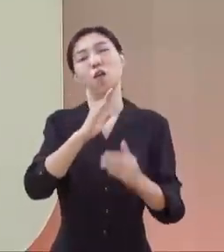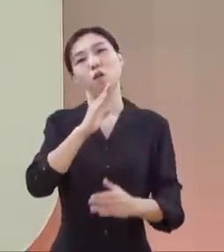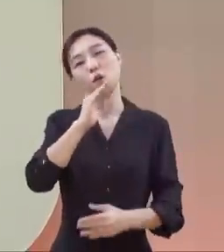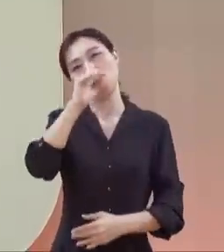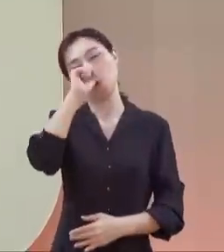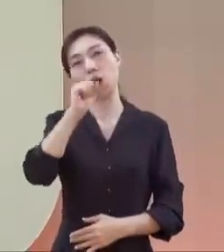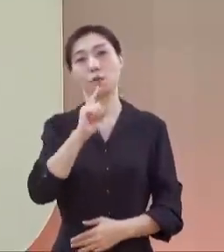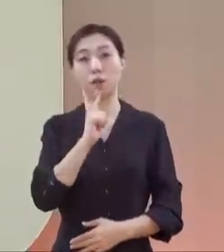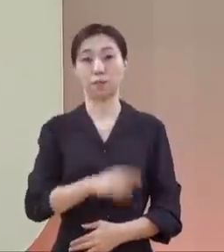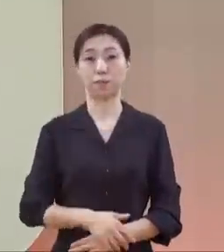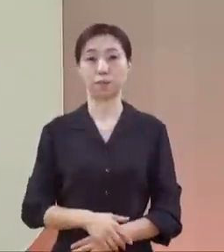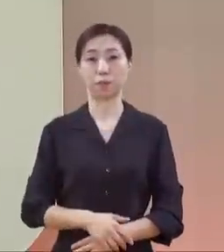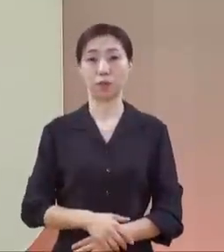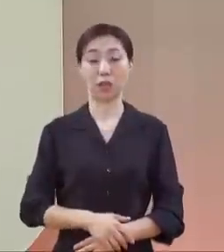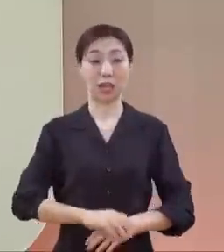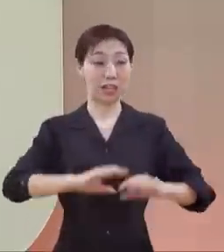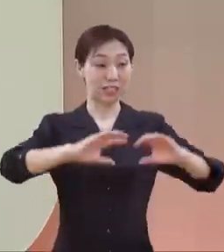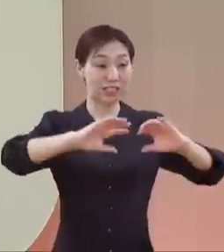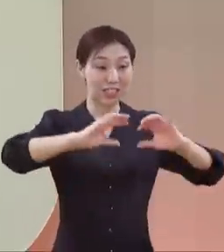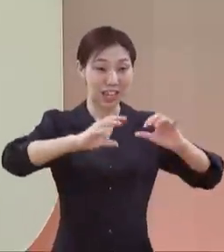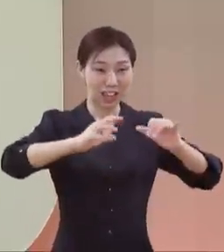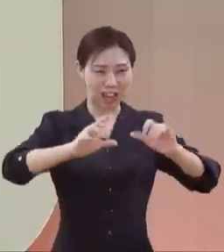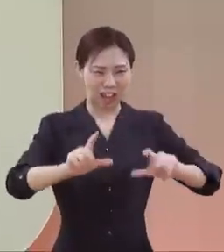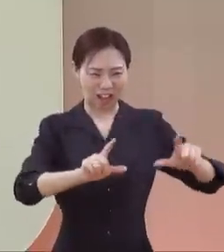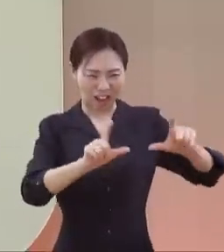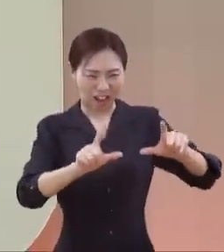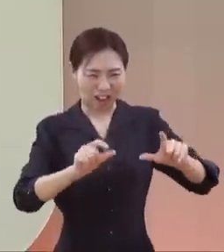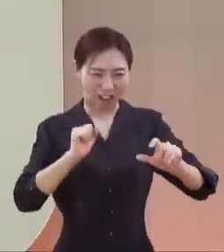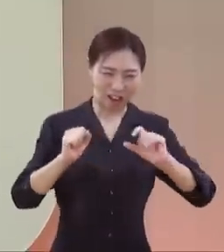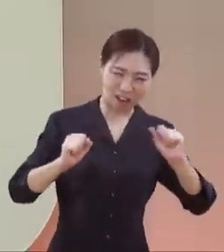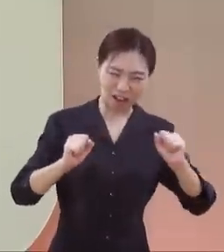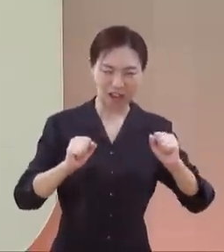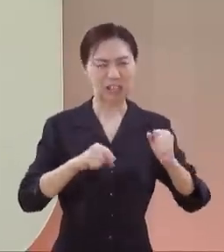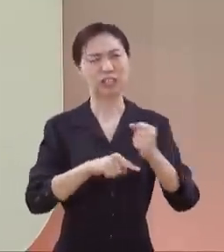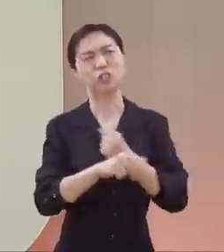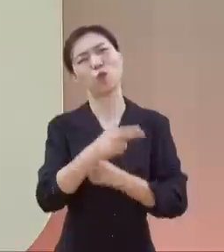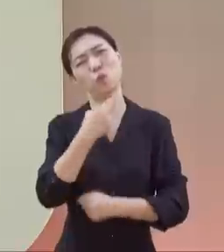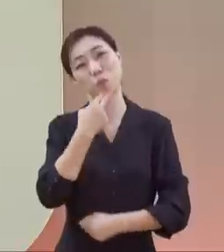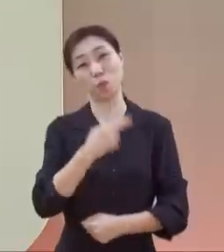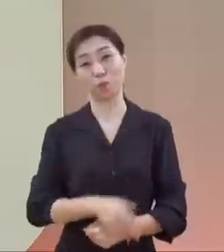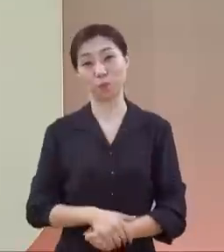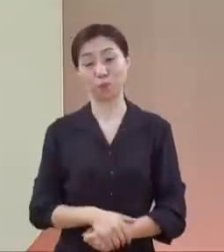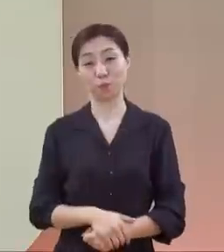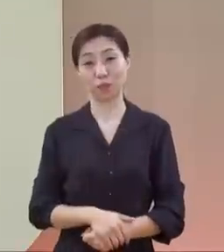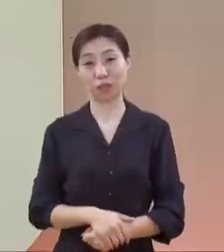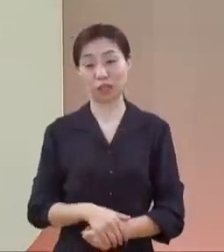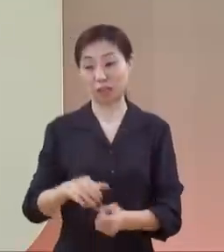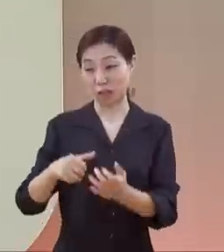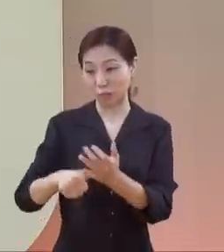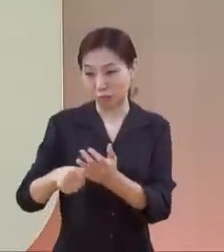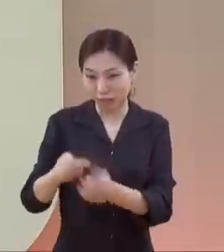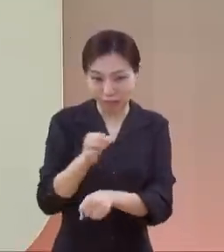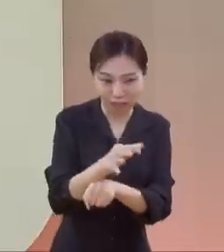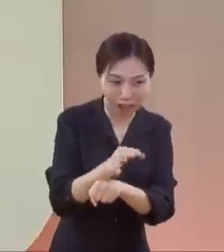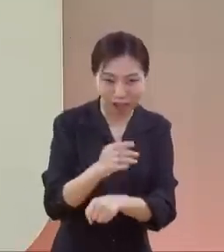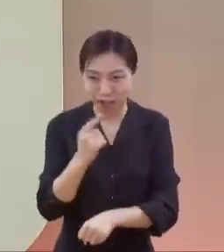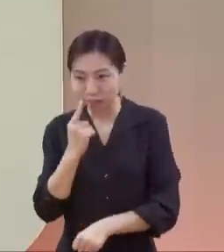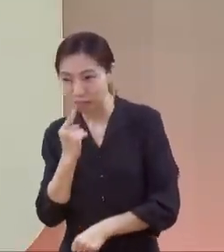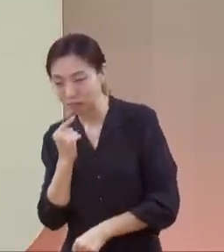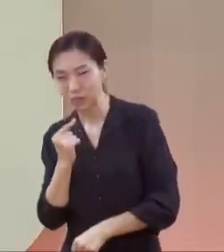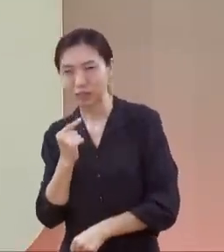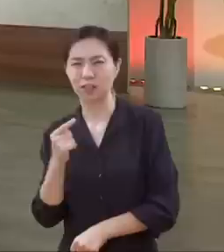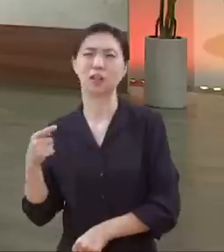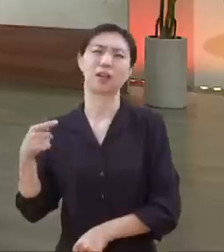대한 무상함을 느끼게 되었고 마음속에 있던 그런 물질적인 욕심들이 이렇게 떨어져 나가는 걸 느끼게 되었다고